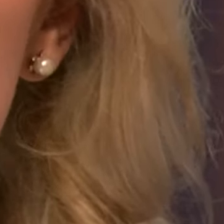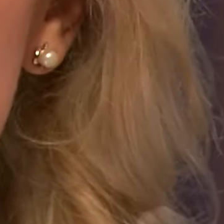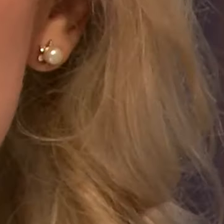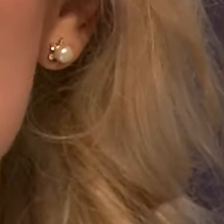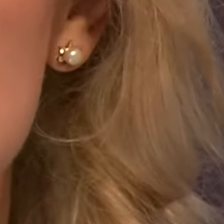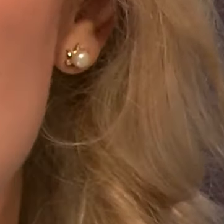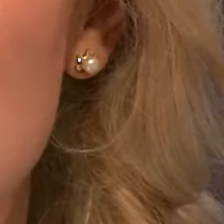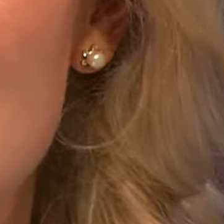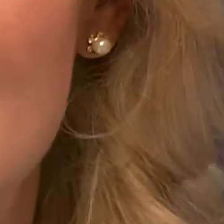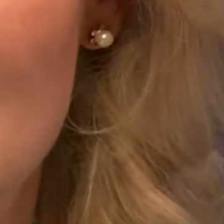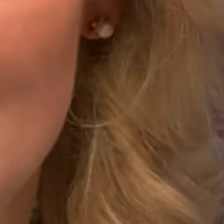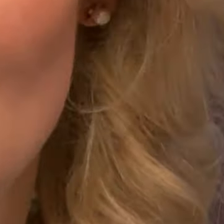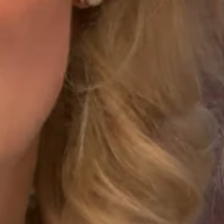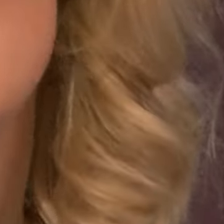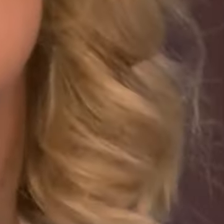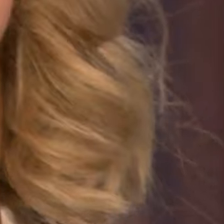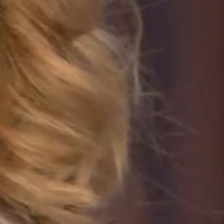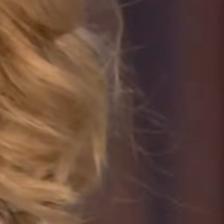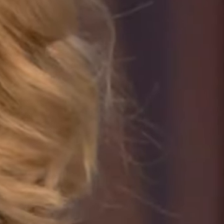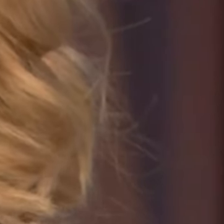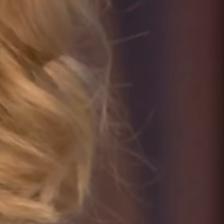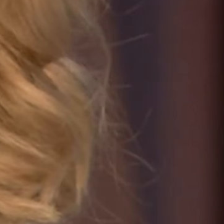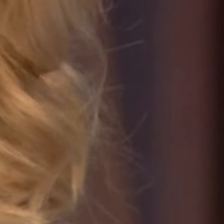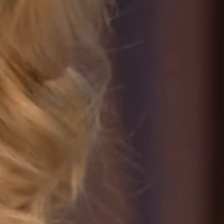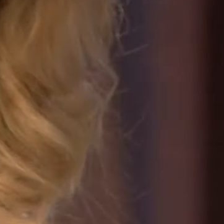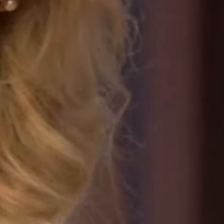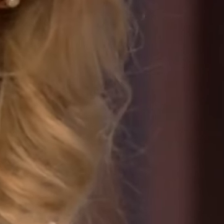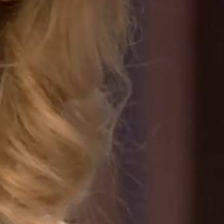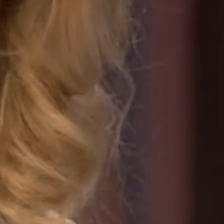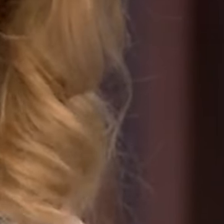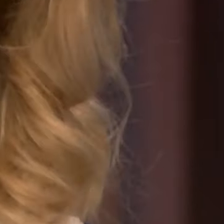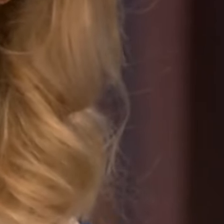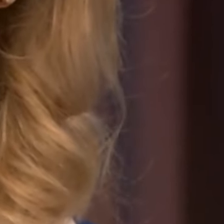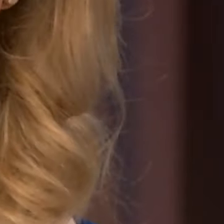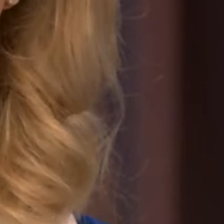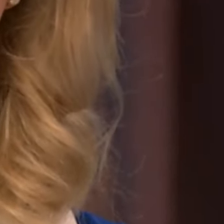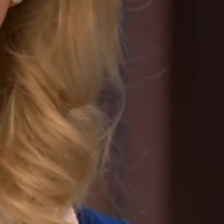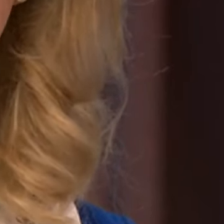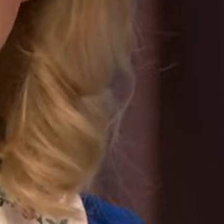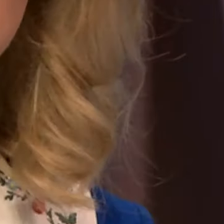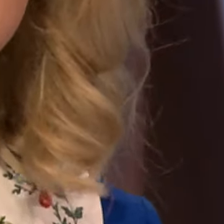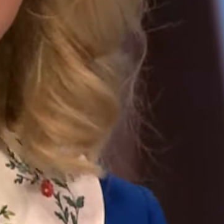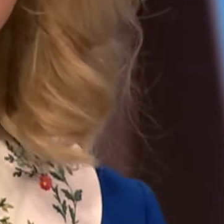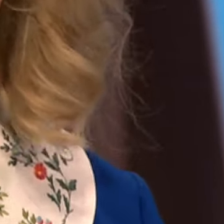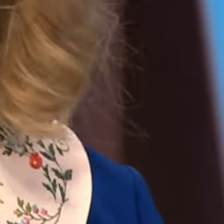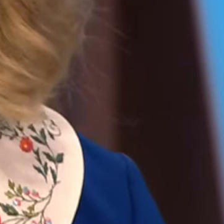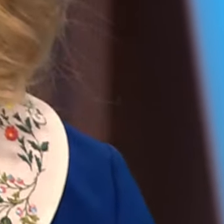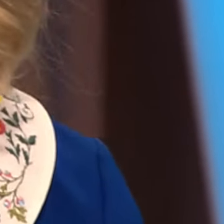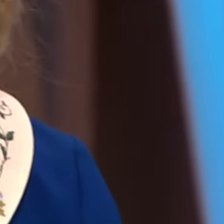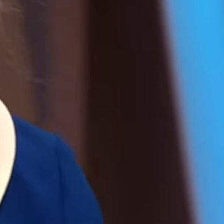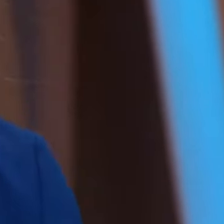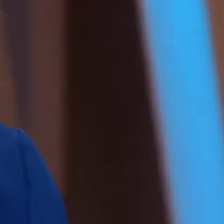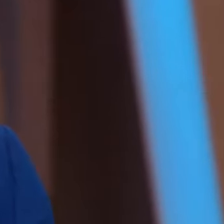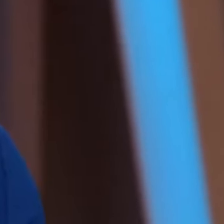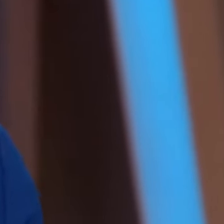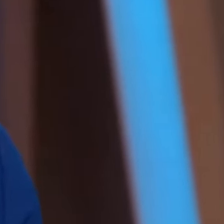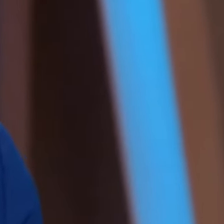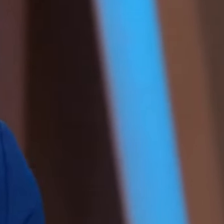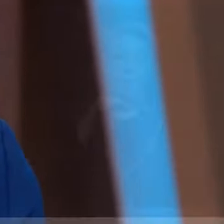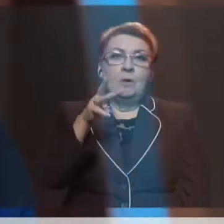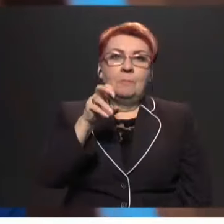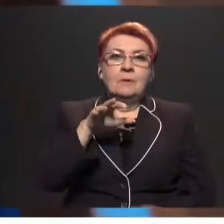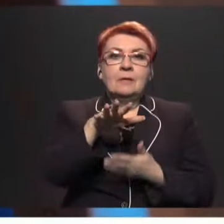В эфире программа «Прямая линия. Ответ священника». Я напоминаю, что на ваши вопросы этим вечером отвечает иерей Владислав Береговой. И мы продолжаем. И